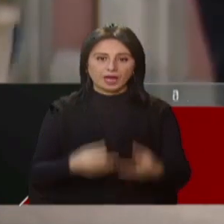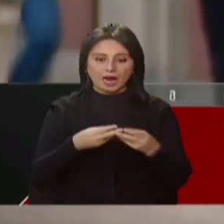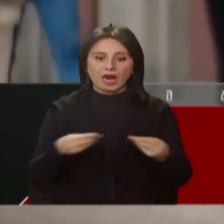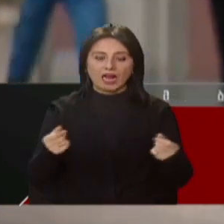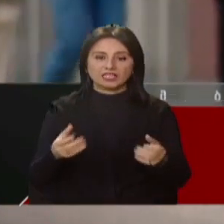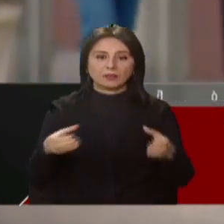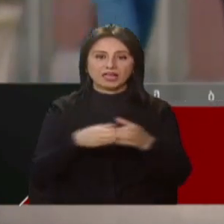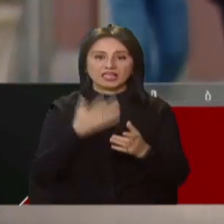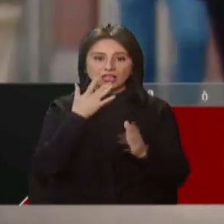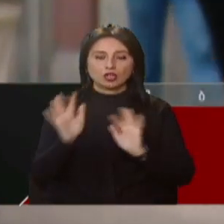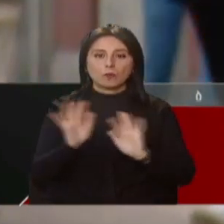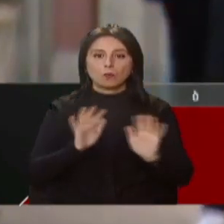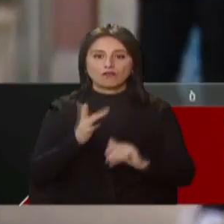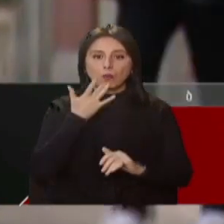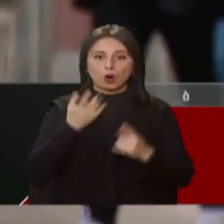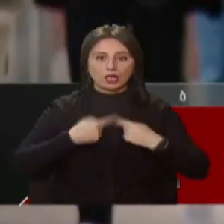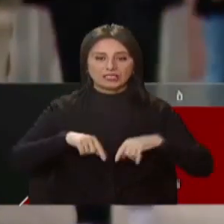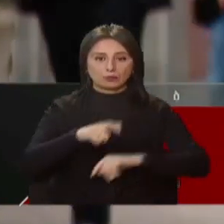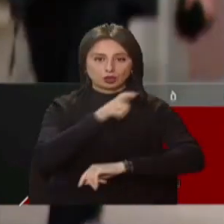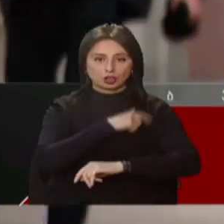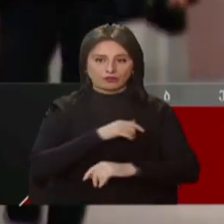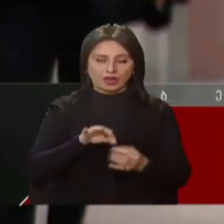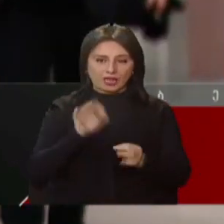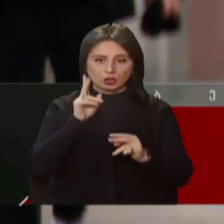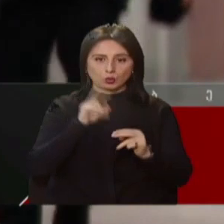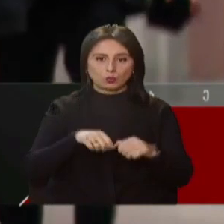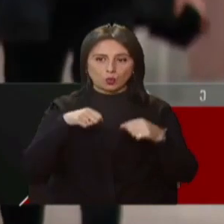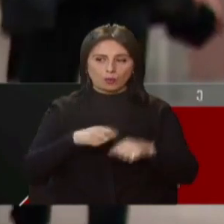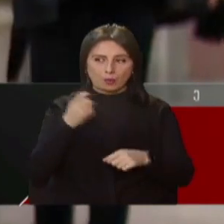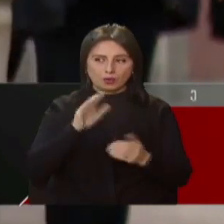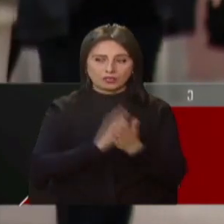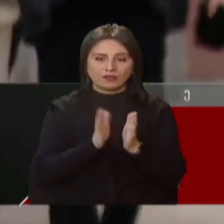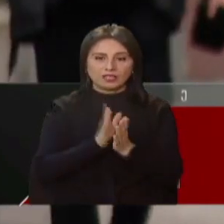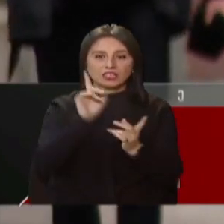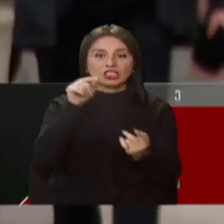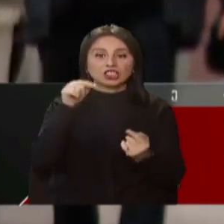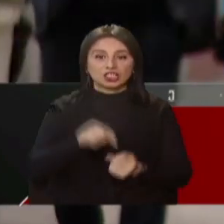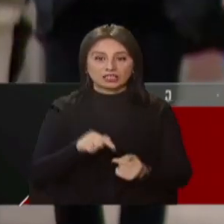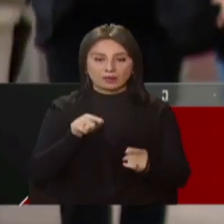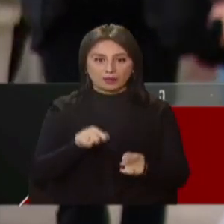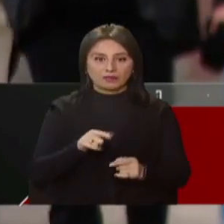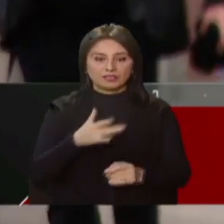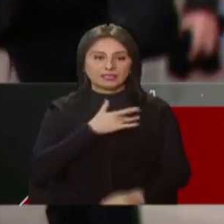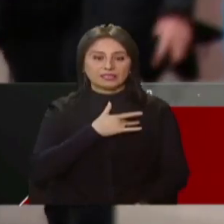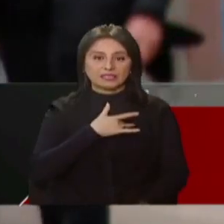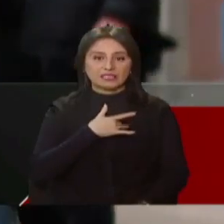ხოლზე ერთიანი ნაციონალური მოძრაობის პოლიცაბჭოს წევრებს ეწურებოდათ უფლებამოსილების ვადა, შესაბამისად